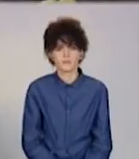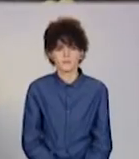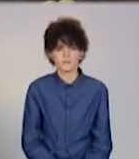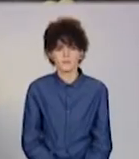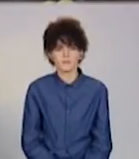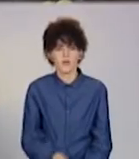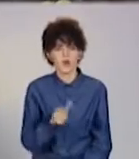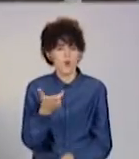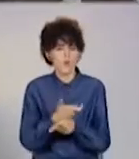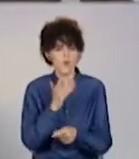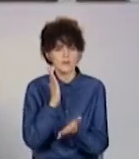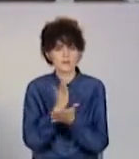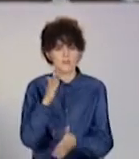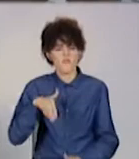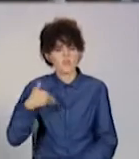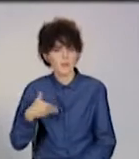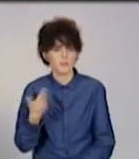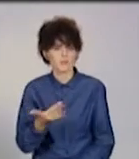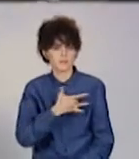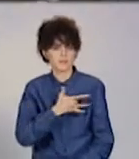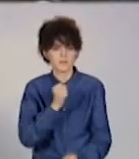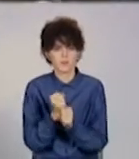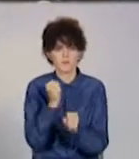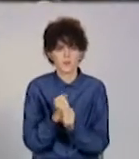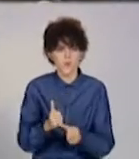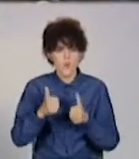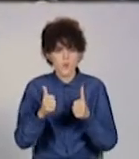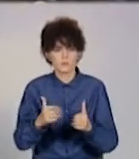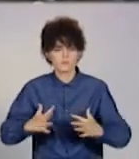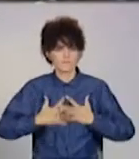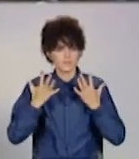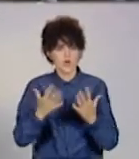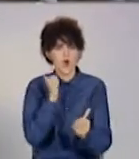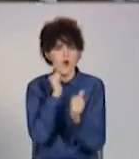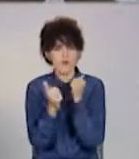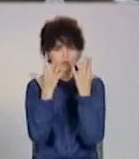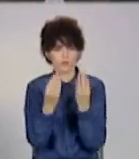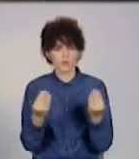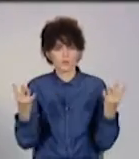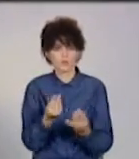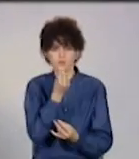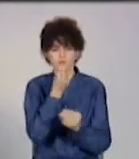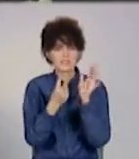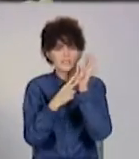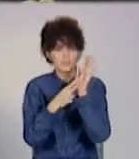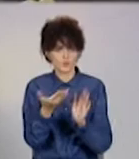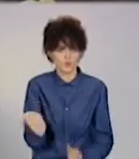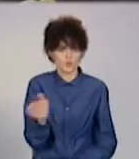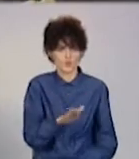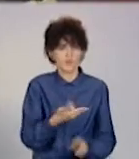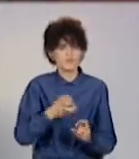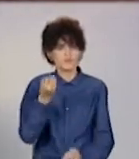Бодрость, вітаміни і серце хорошо працює. 7 штук треба употребляти день, кожен день орішків. Це ще